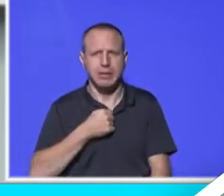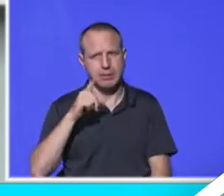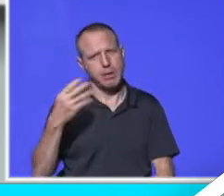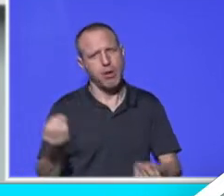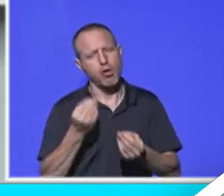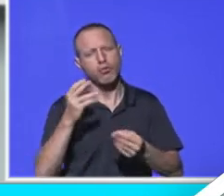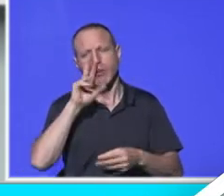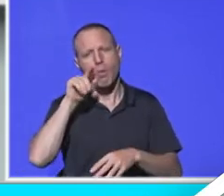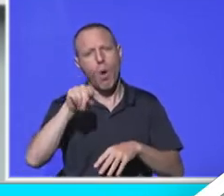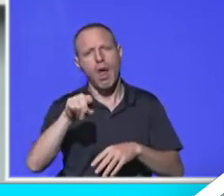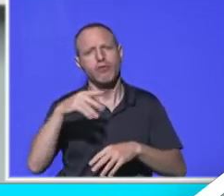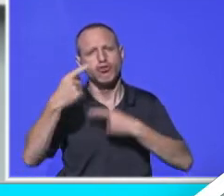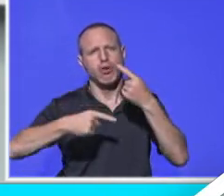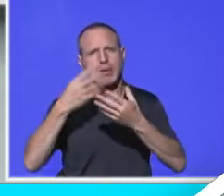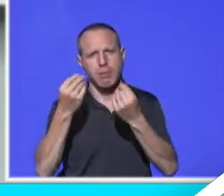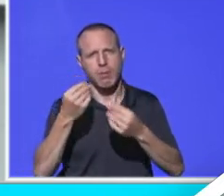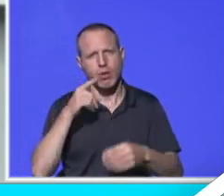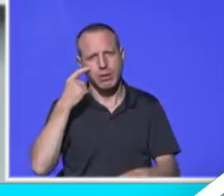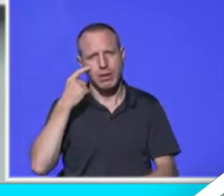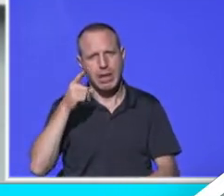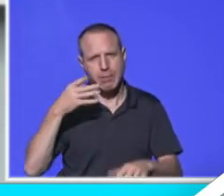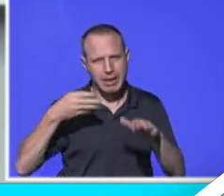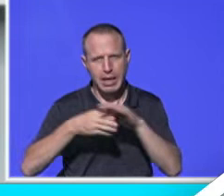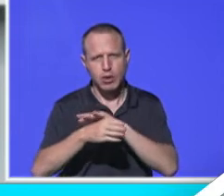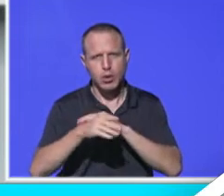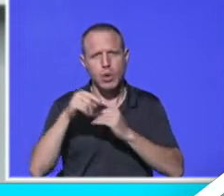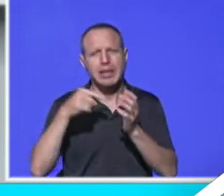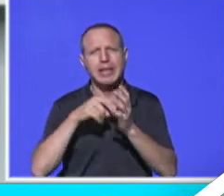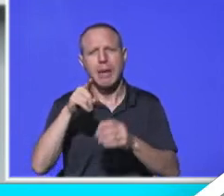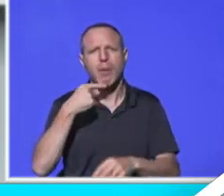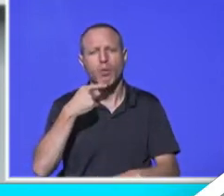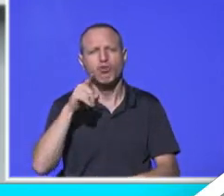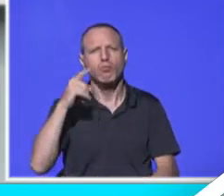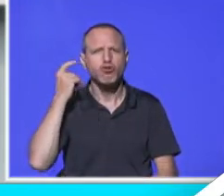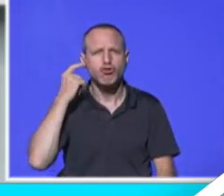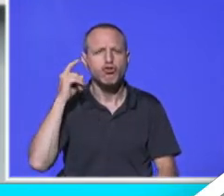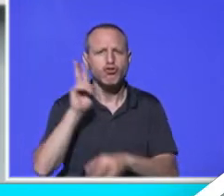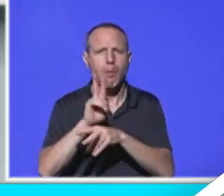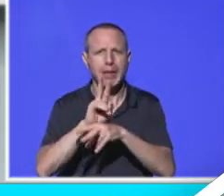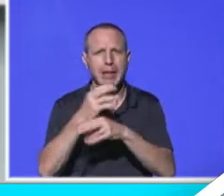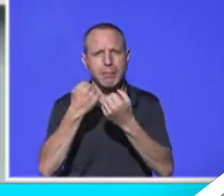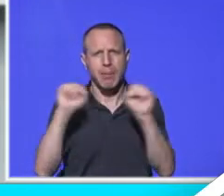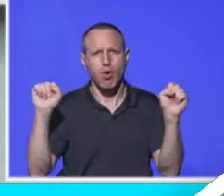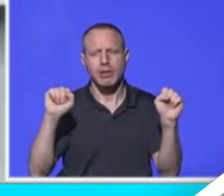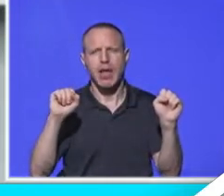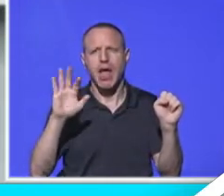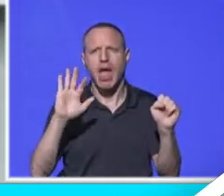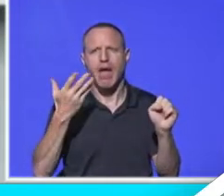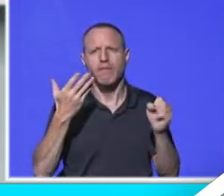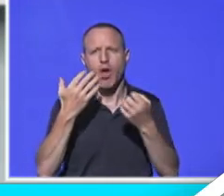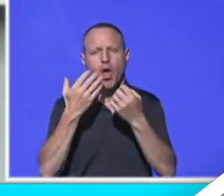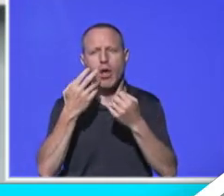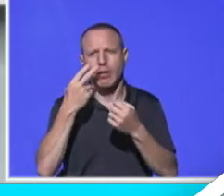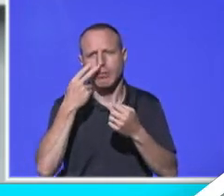עליו שנים רבות. תראי, הם נכנסו כי הם אמרו שהם שומרים על הדמוקרטיה. איפה השמירה על הדמוקרטיה?